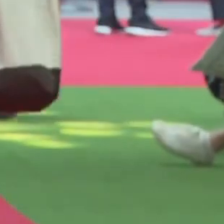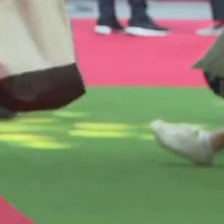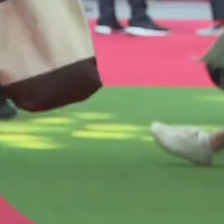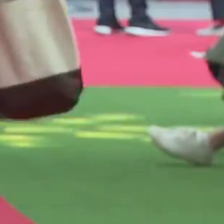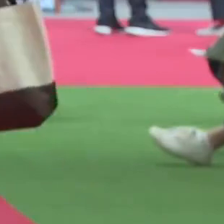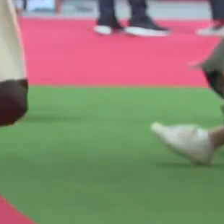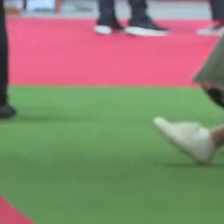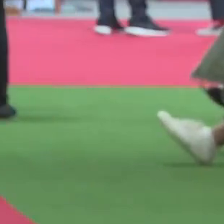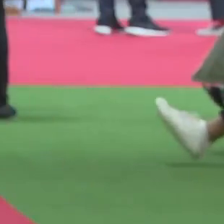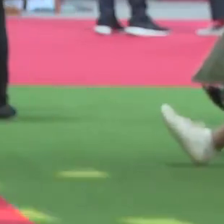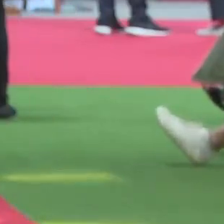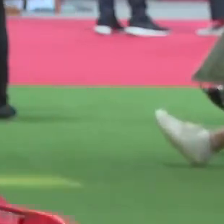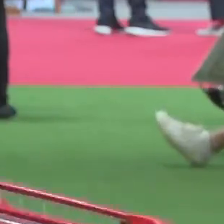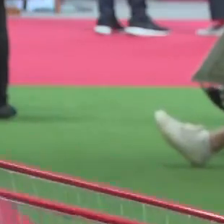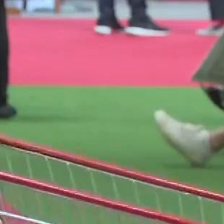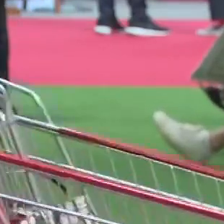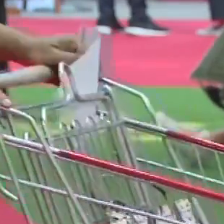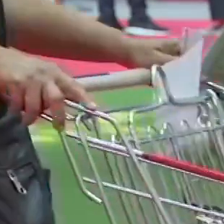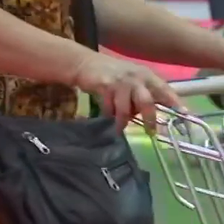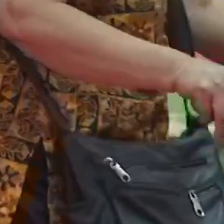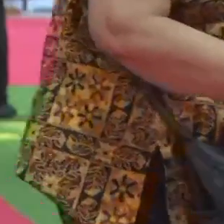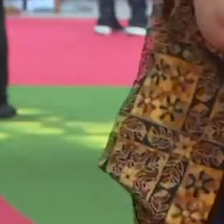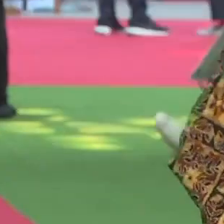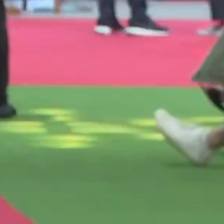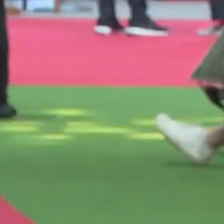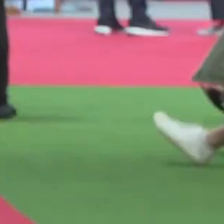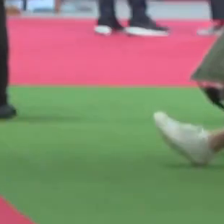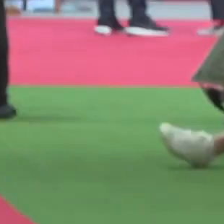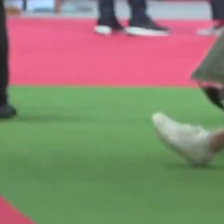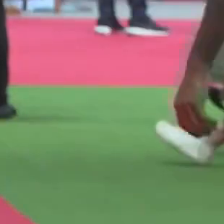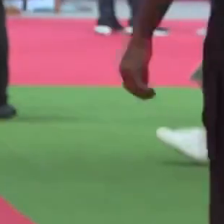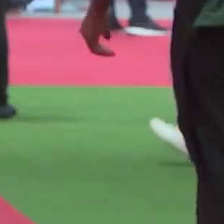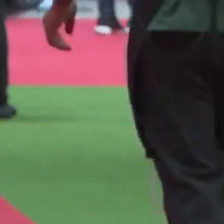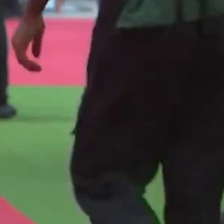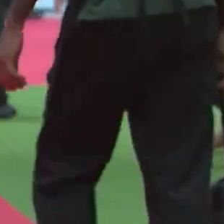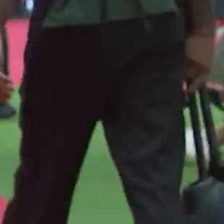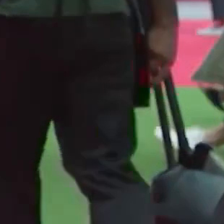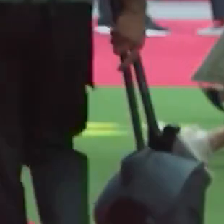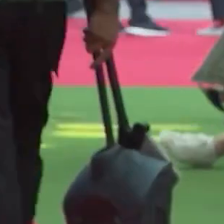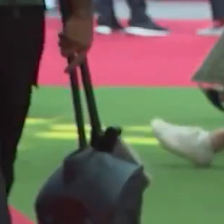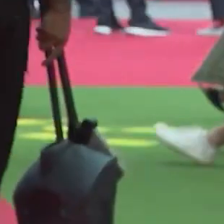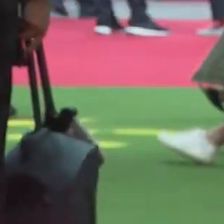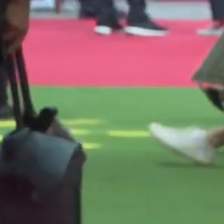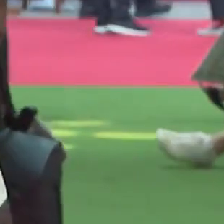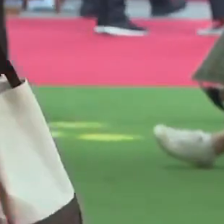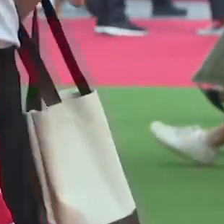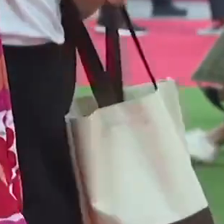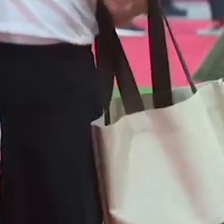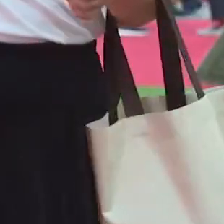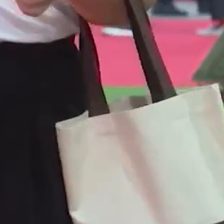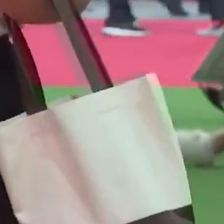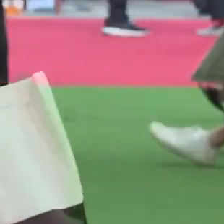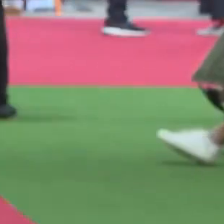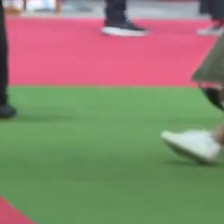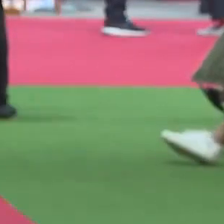างสูงนะคะทั้งเรื่องของการขยายตัวต่ำรายได้ต่อร้านต่ำแล้วก็เรื่องของผลิตภาพแรงงานต่ำด้วยเช่นกันค่ะนอกจากนี้ยังมี